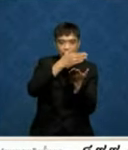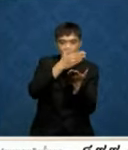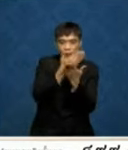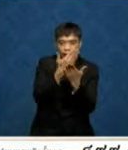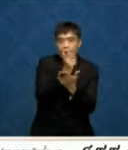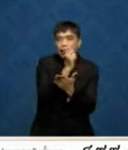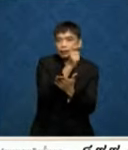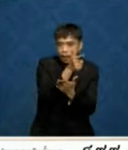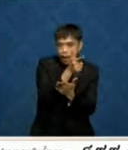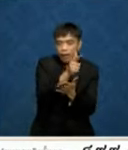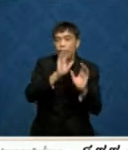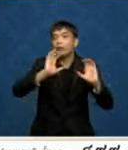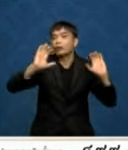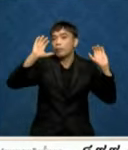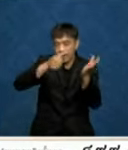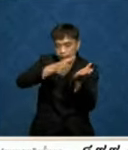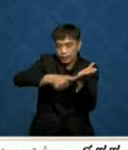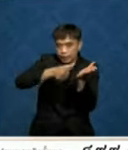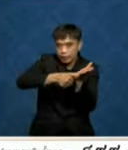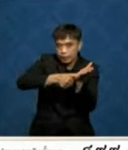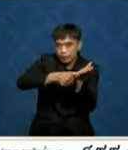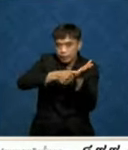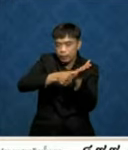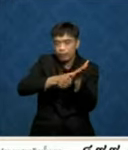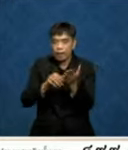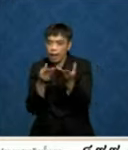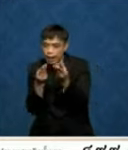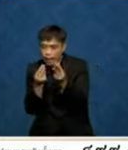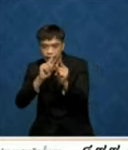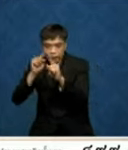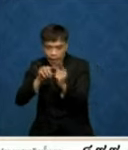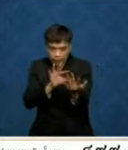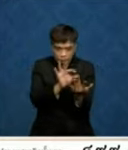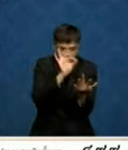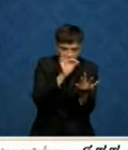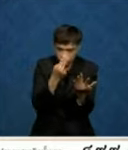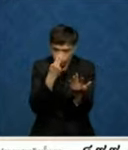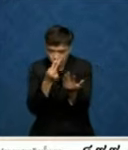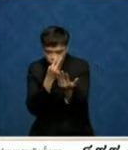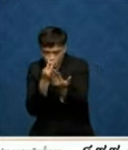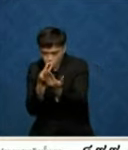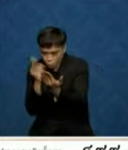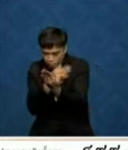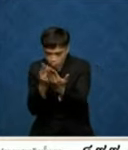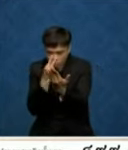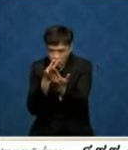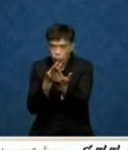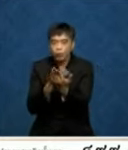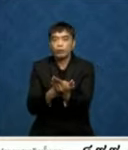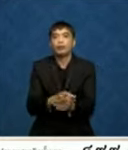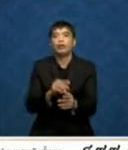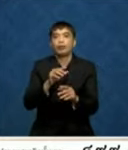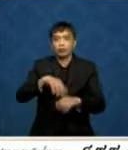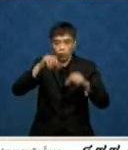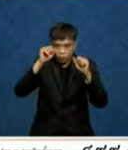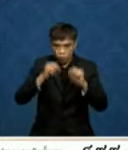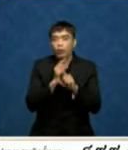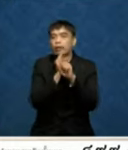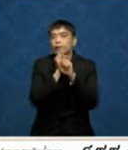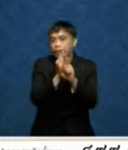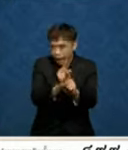นี้ต่อรายได้รัฐไม่ว่าจะเป็นตัวเลขใดก็ตามเนี่ยเราหยิบมาดูหมดนะครับและยืนยันว่าทั้งหมดเป็นไปตามกรอบวินัยทางการเงินการคลังยัง